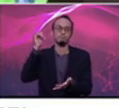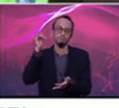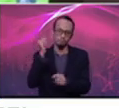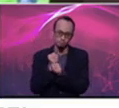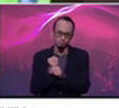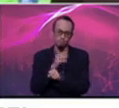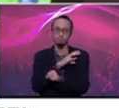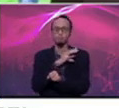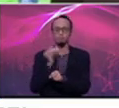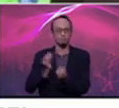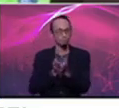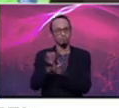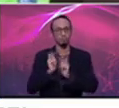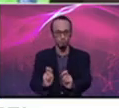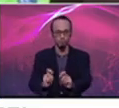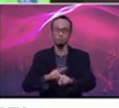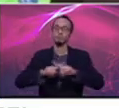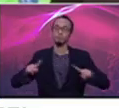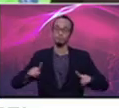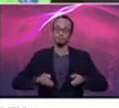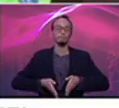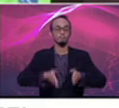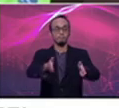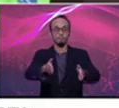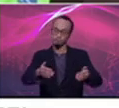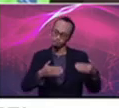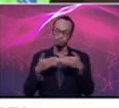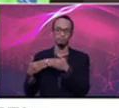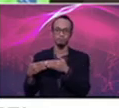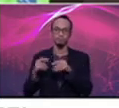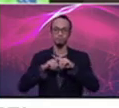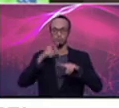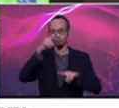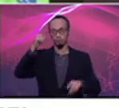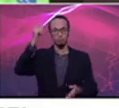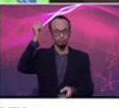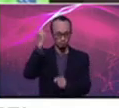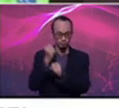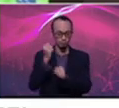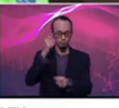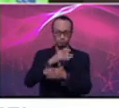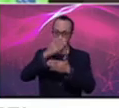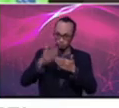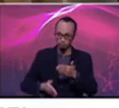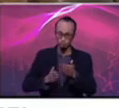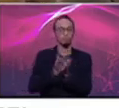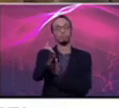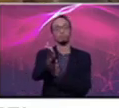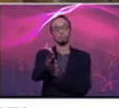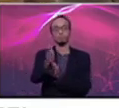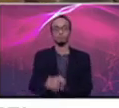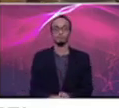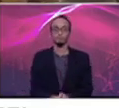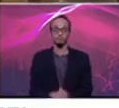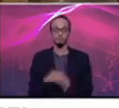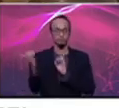dan mengambil tindakan terus tetapi perjalanan akan diteruskan tetapi tindakan pemberhentian perlakuan ini akan dijalankan serta-merta